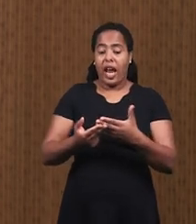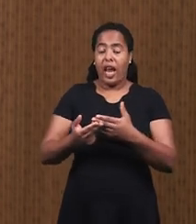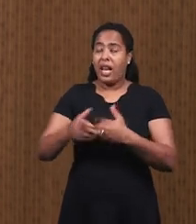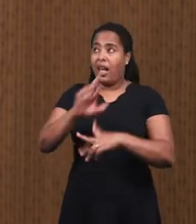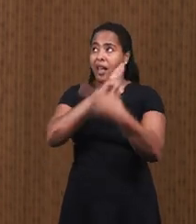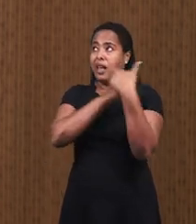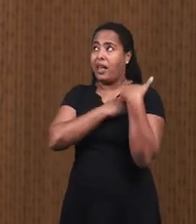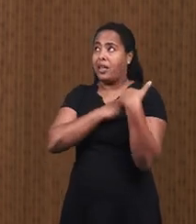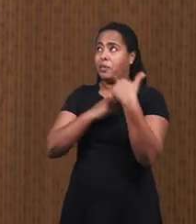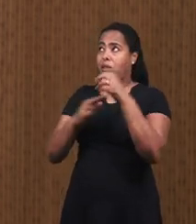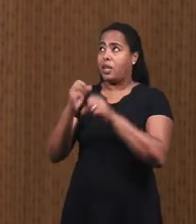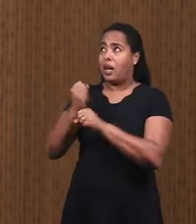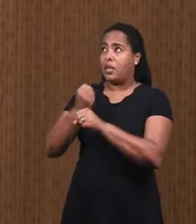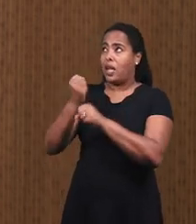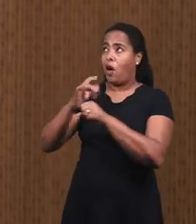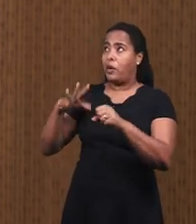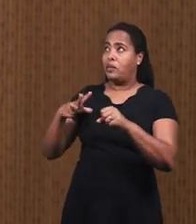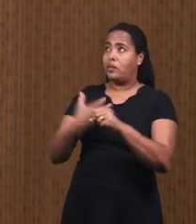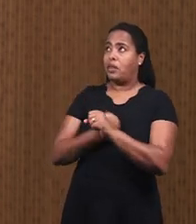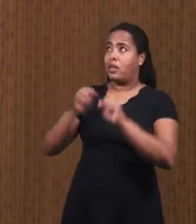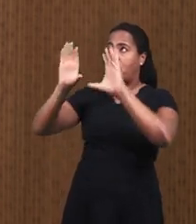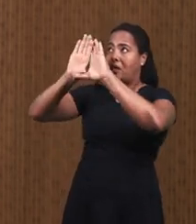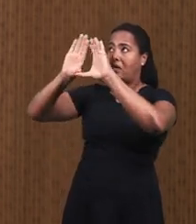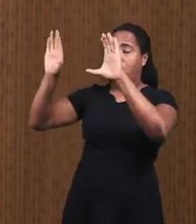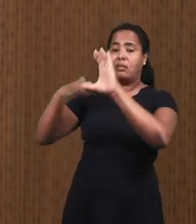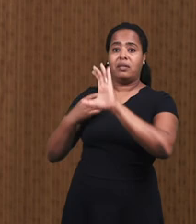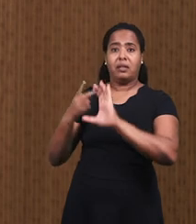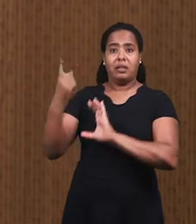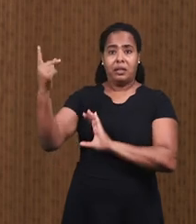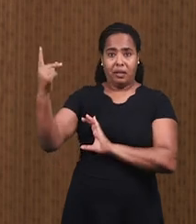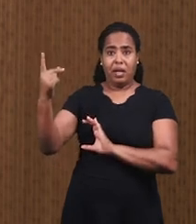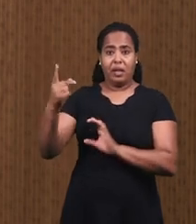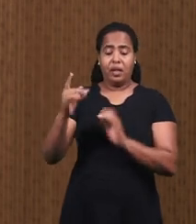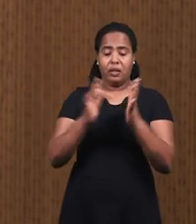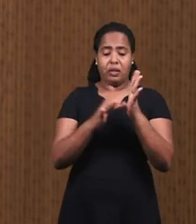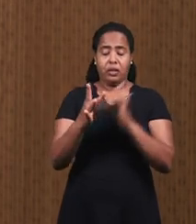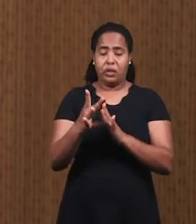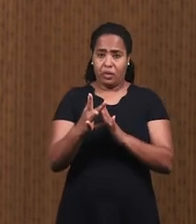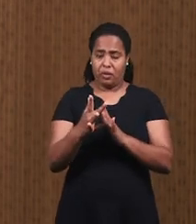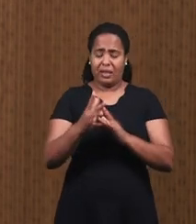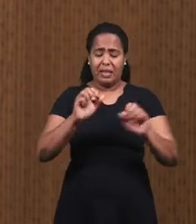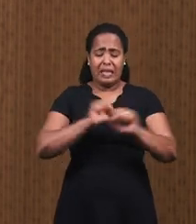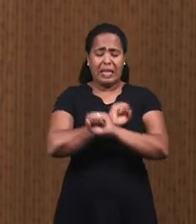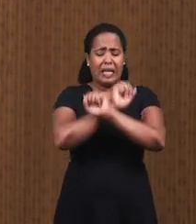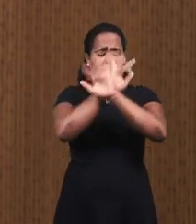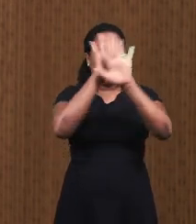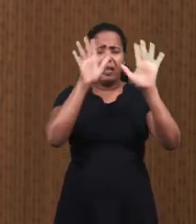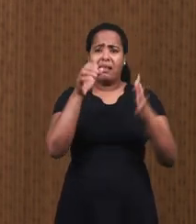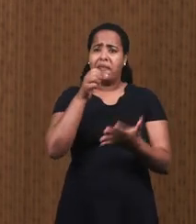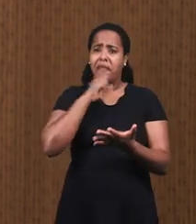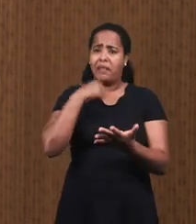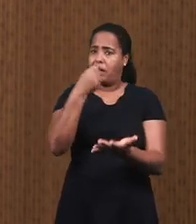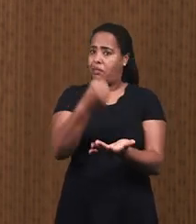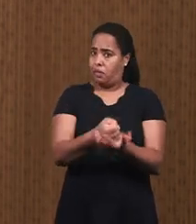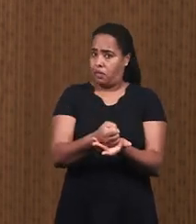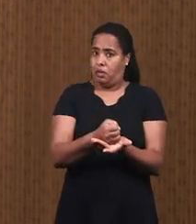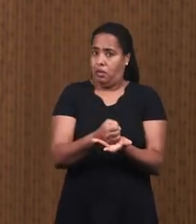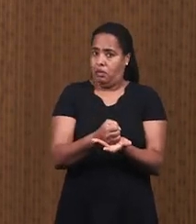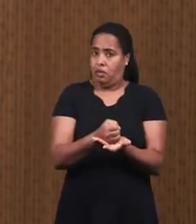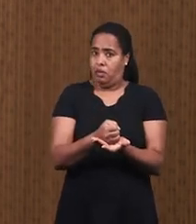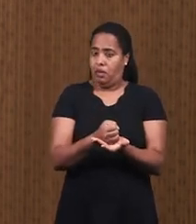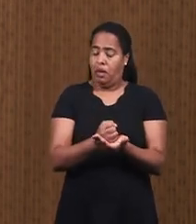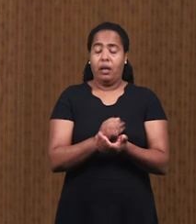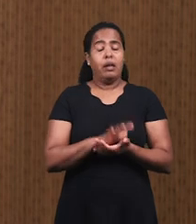toute l'œuvre de la rédemption qui vient après l'œuvre de la création. Donc Jésus est l'Ancien Testament de manière claire. Et nous